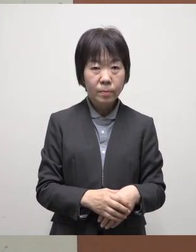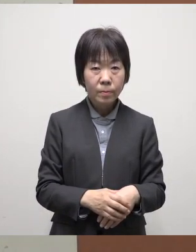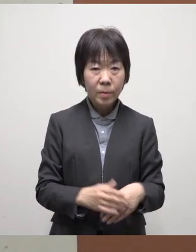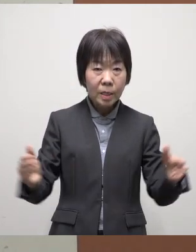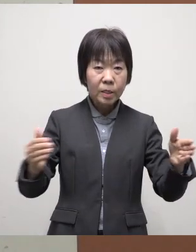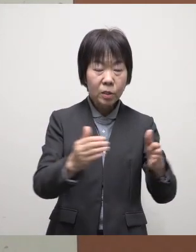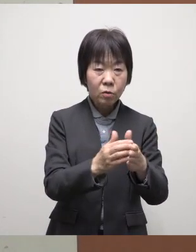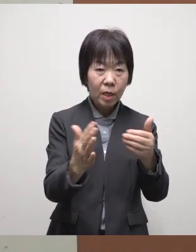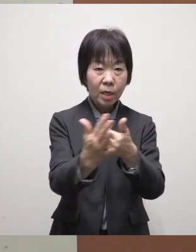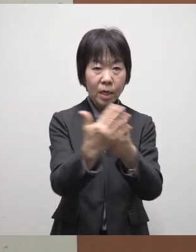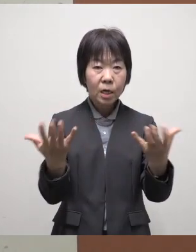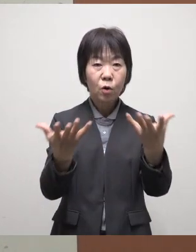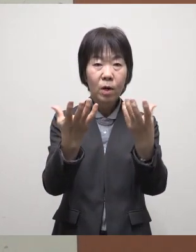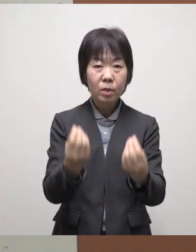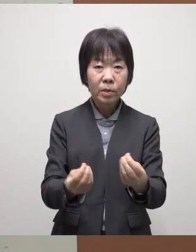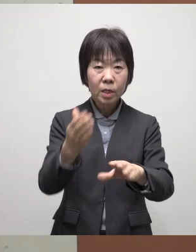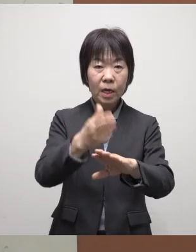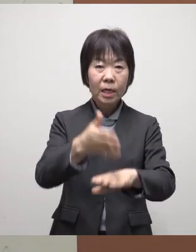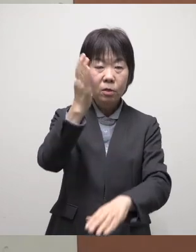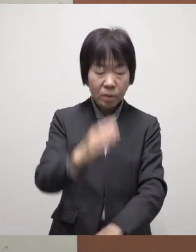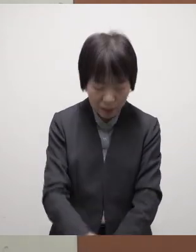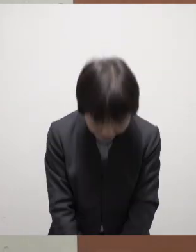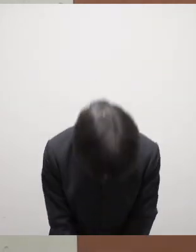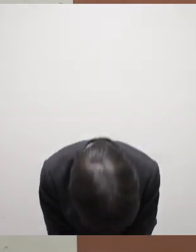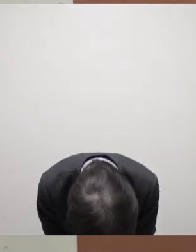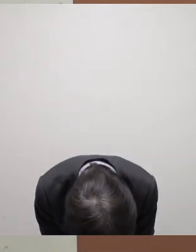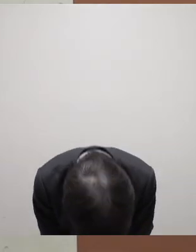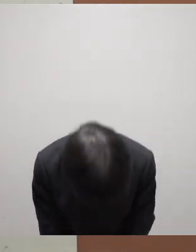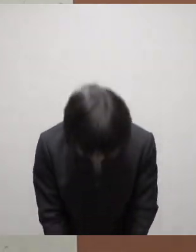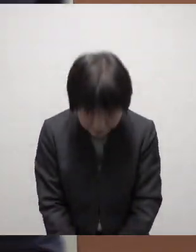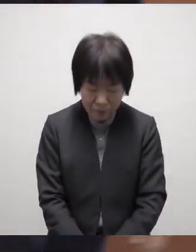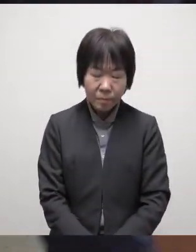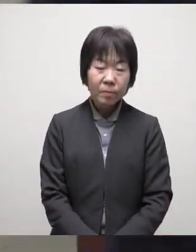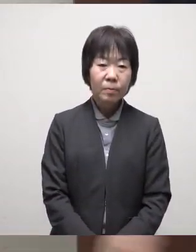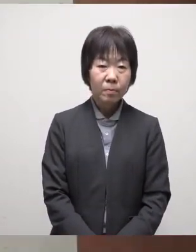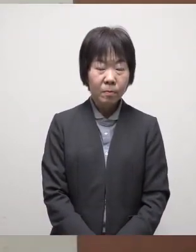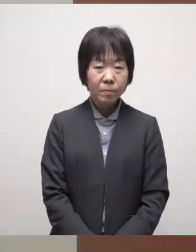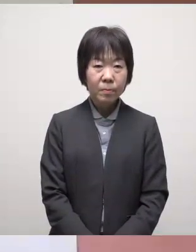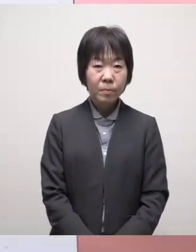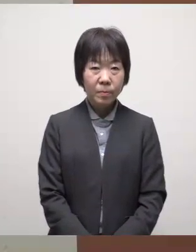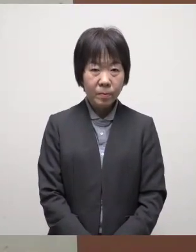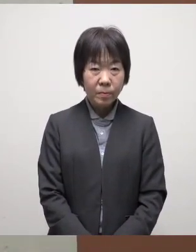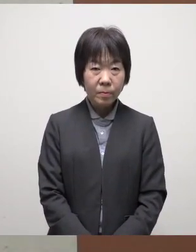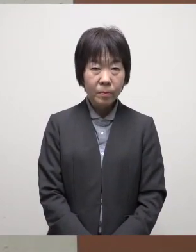以上で回転終了いたしますありがとうございましたありがとうございました